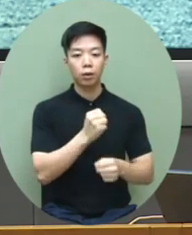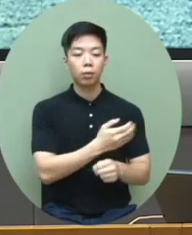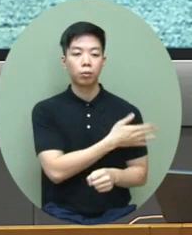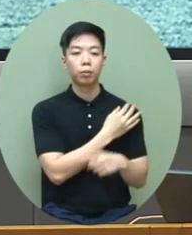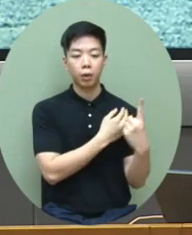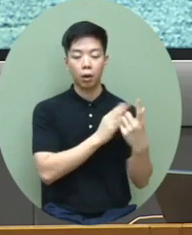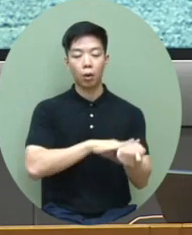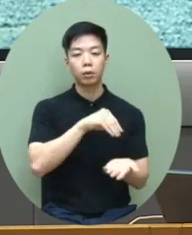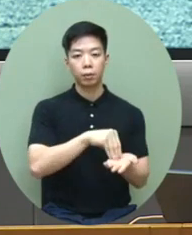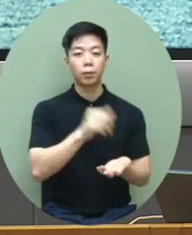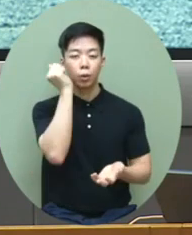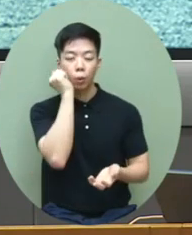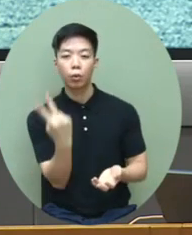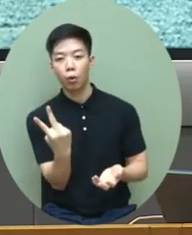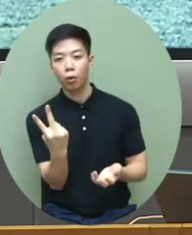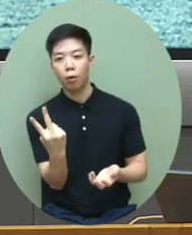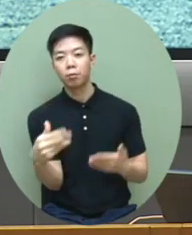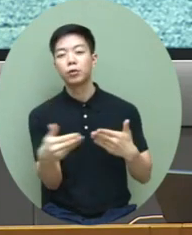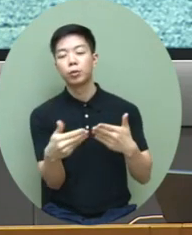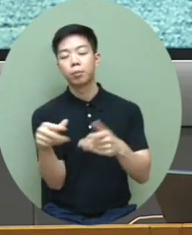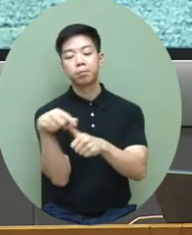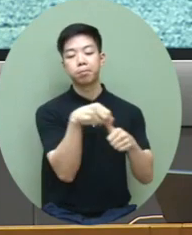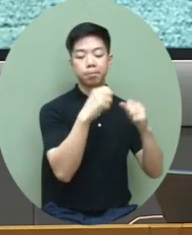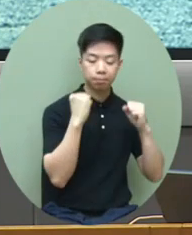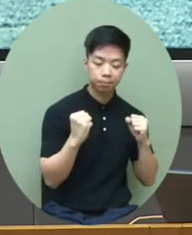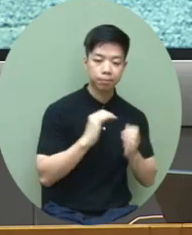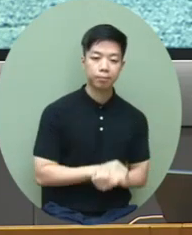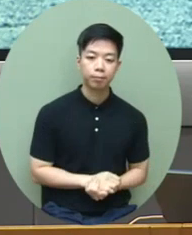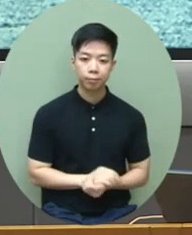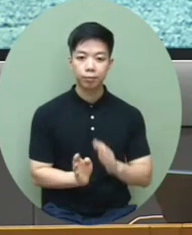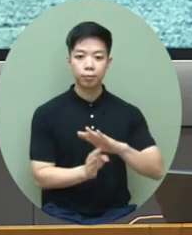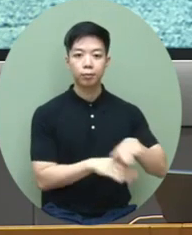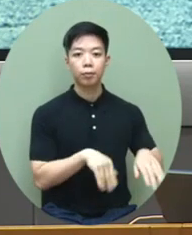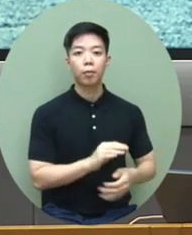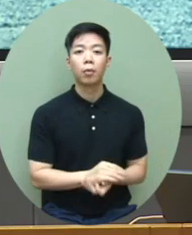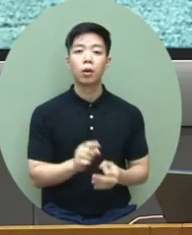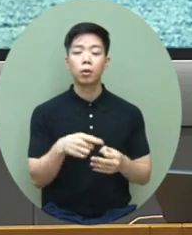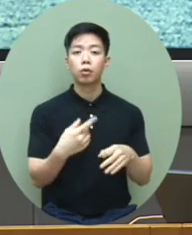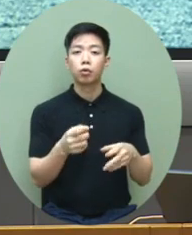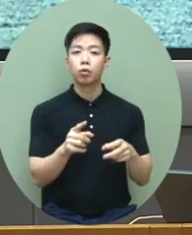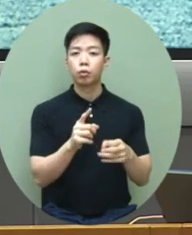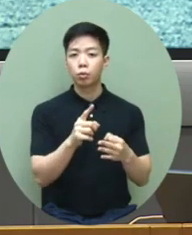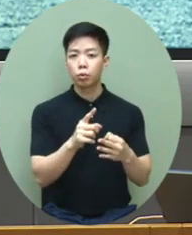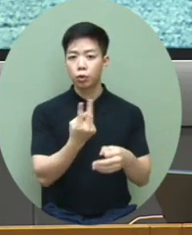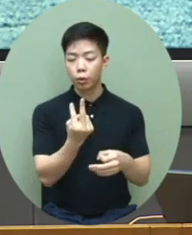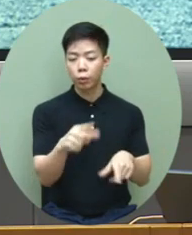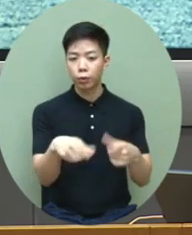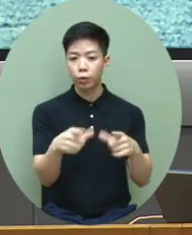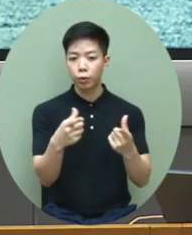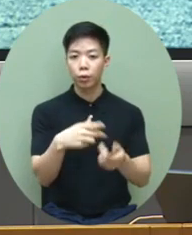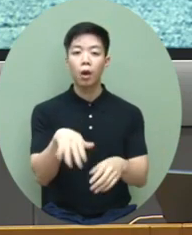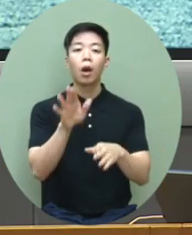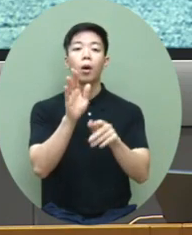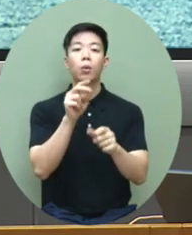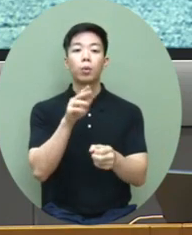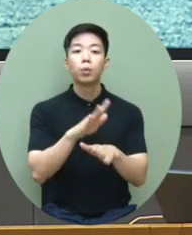檢疫。松月園暨日護養院暨日間護理中心